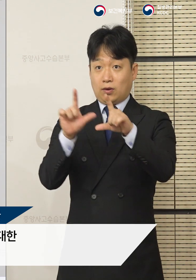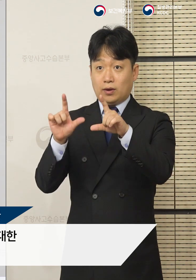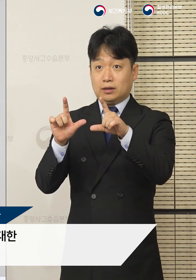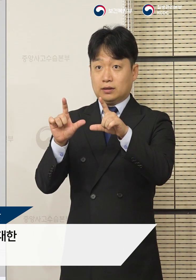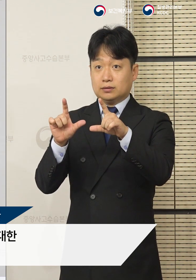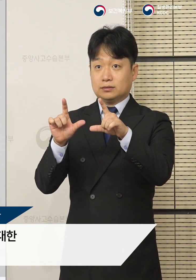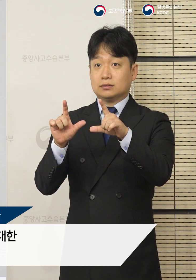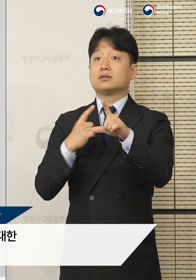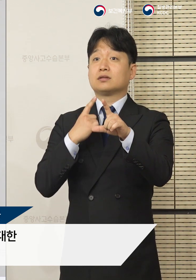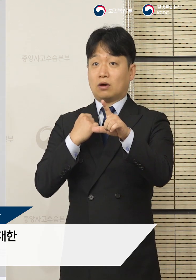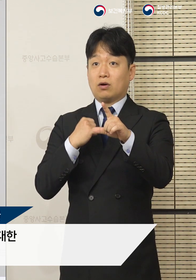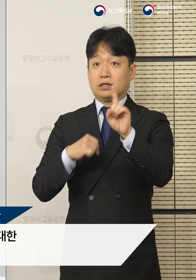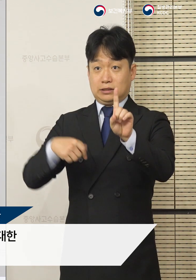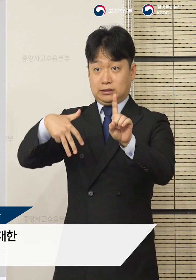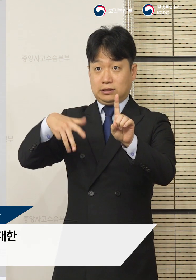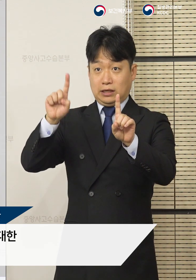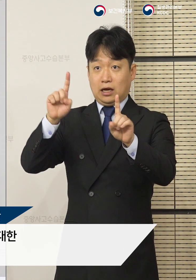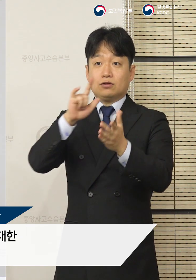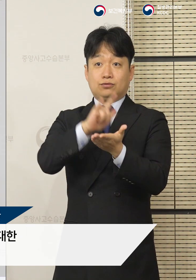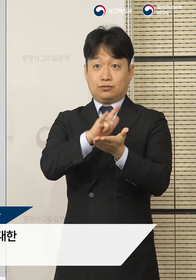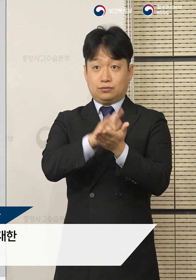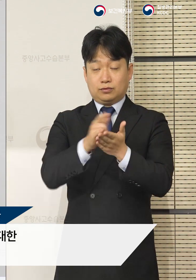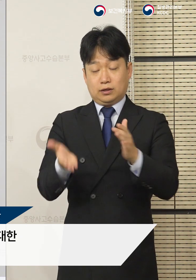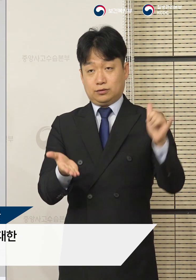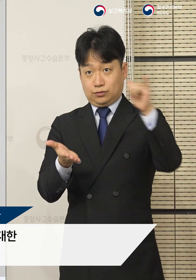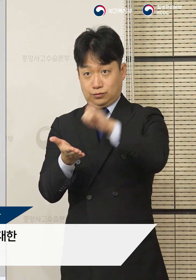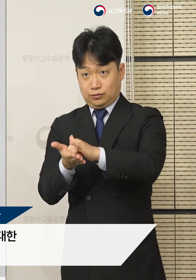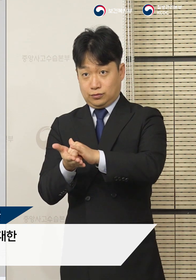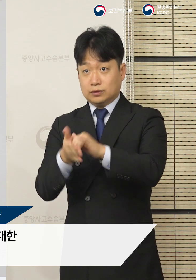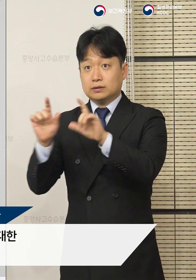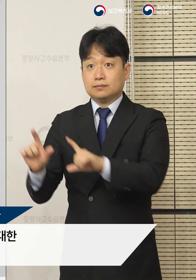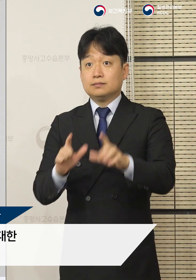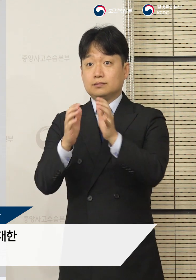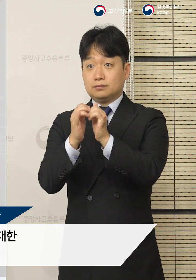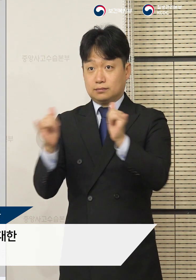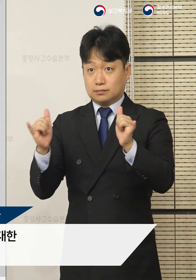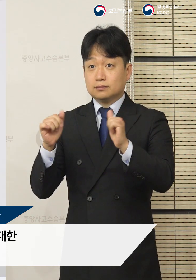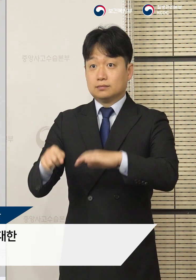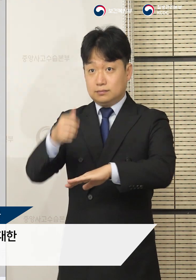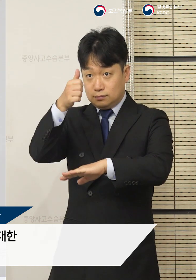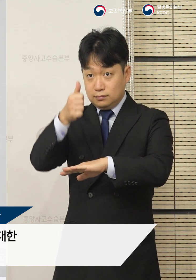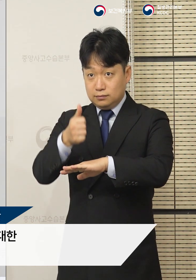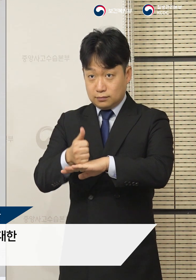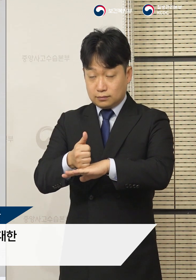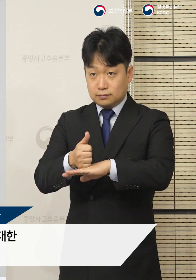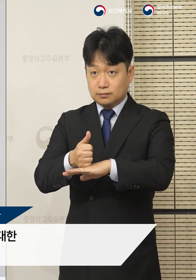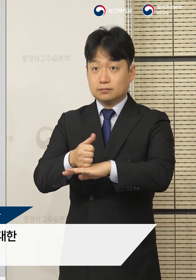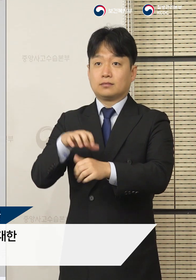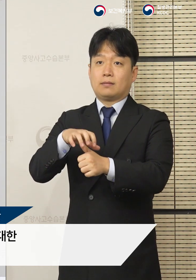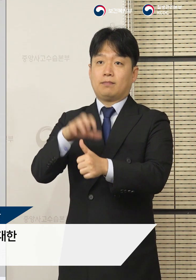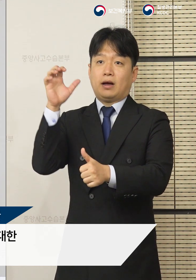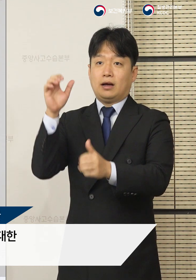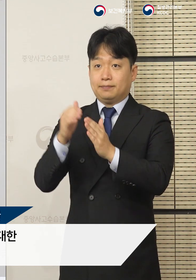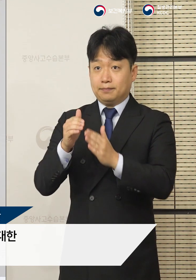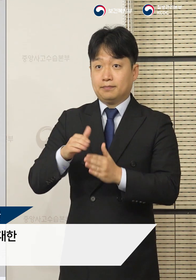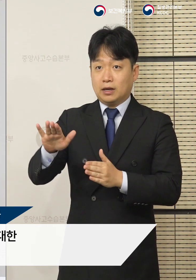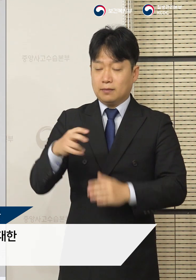임시생활시설에서 생활하던 1차 우한 귀국 교민들에 대한 최종 퇴소